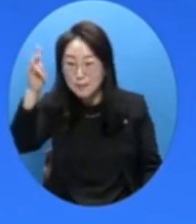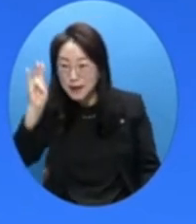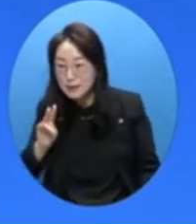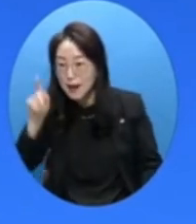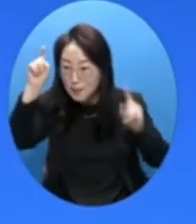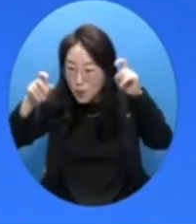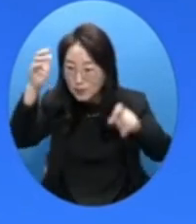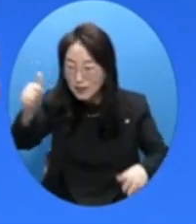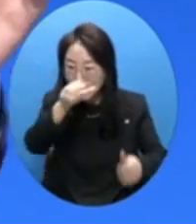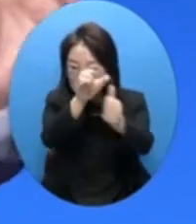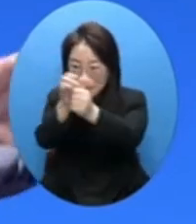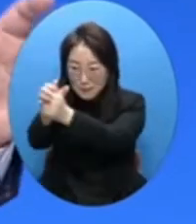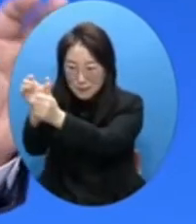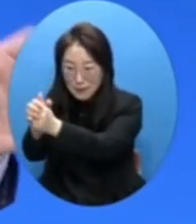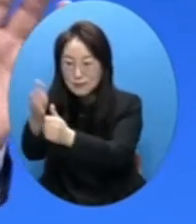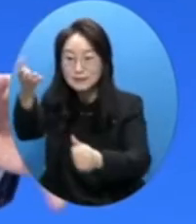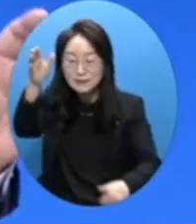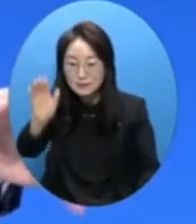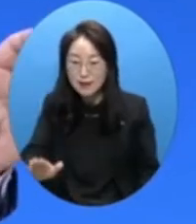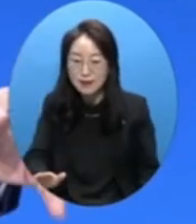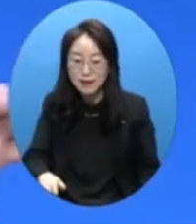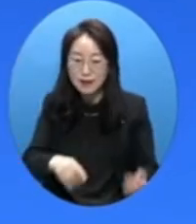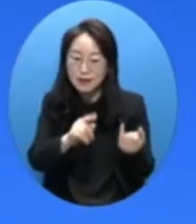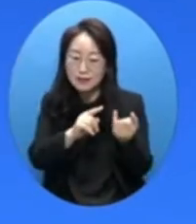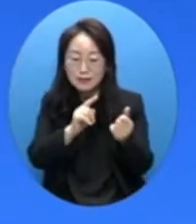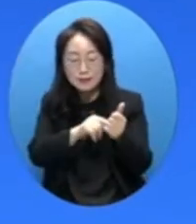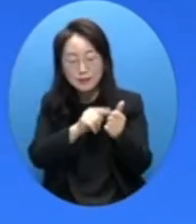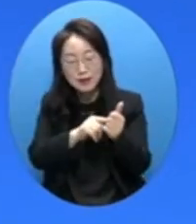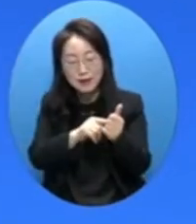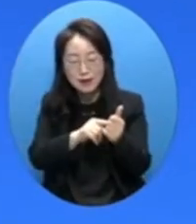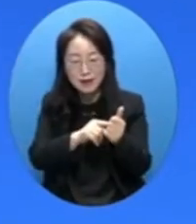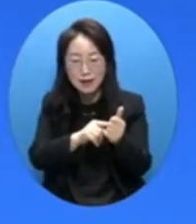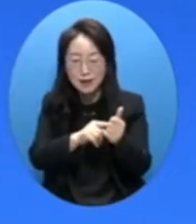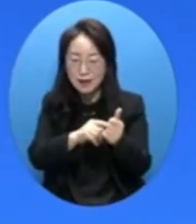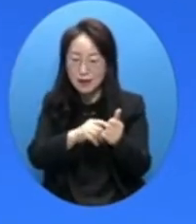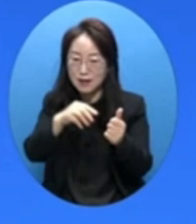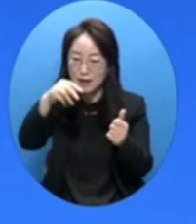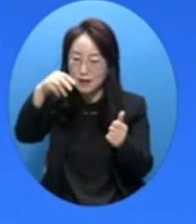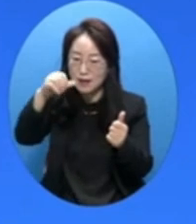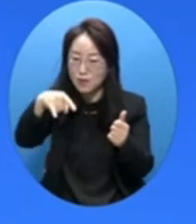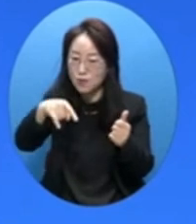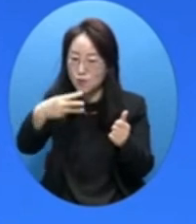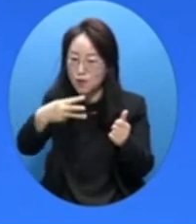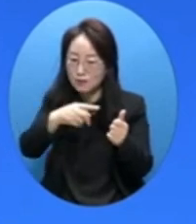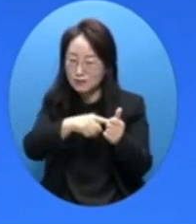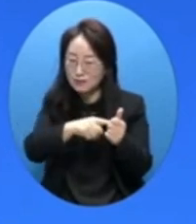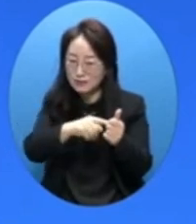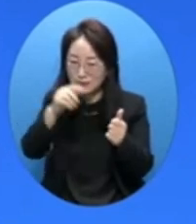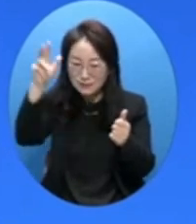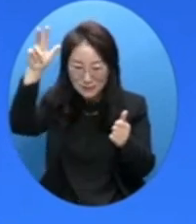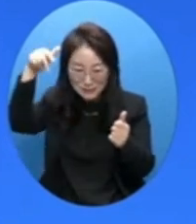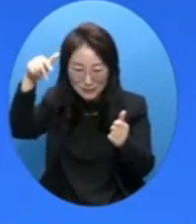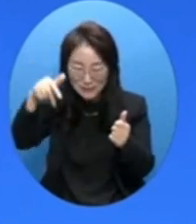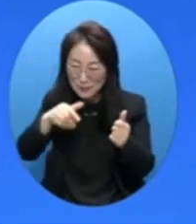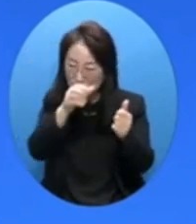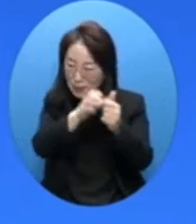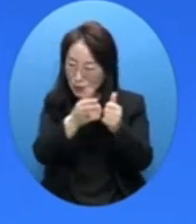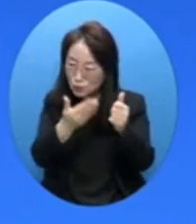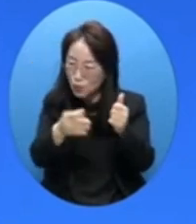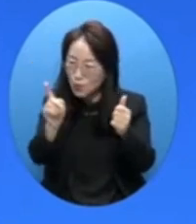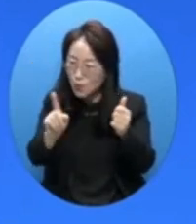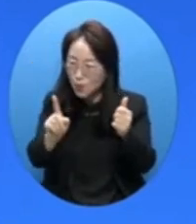목자 다 맡기는데 월레스를 맡길 만한 마땅한 적이 없습니다 제가